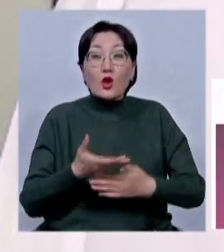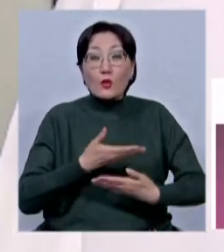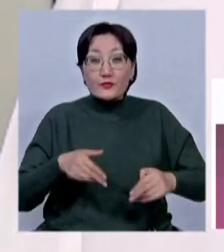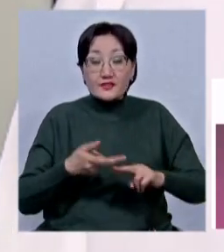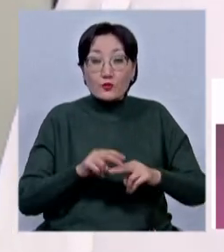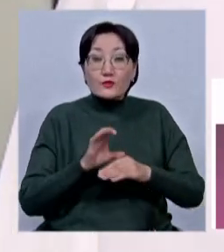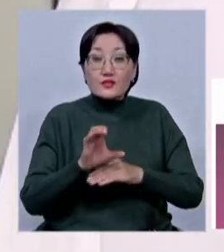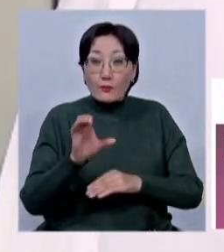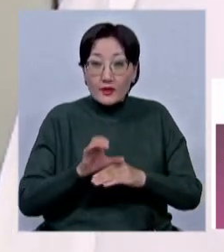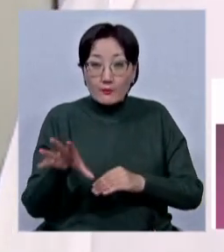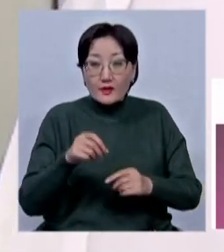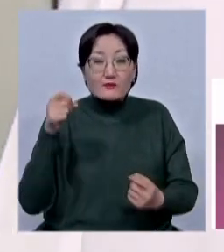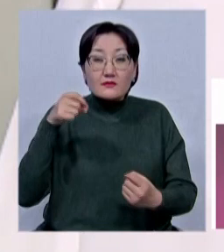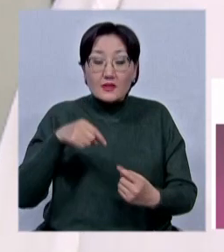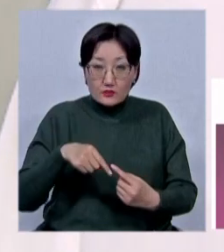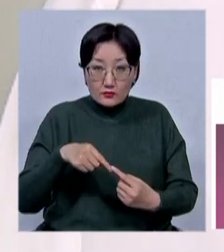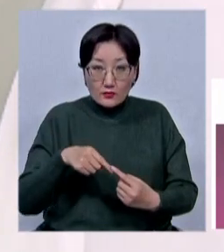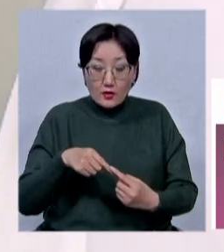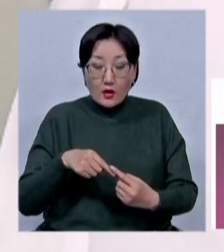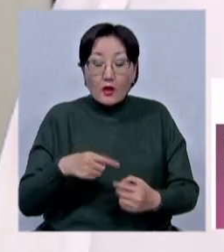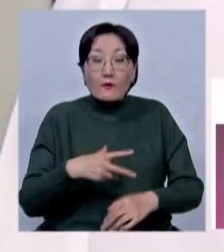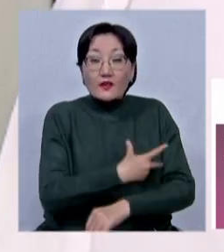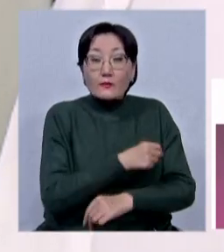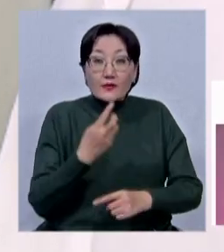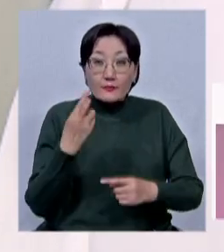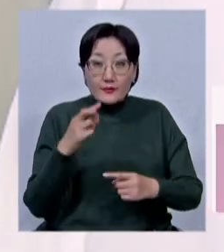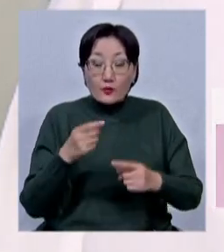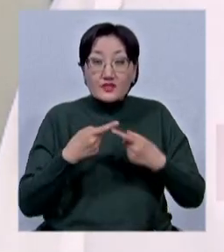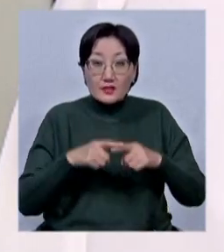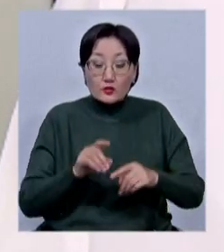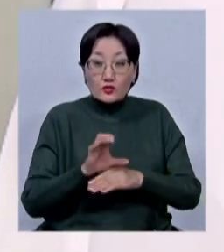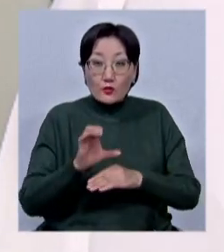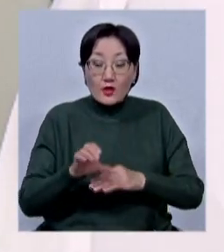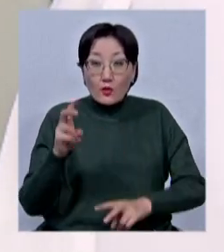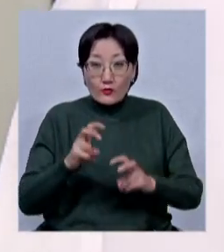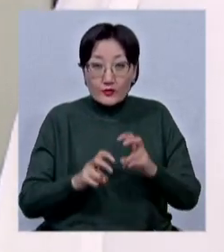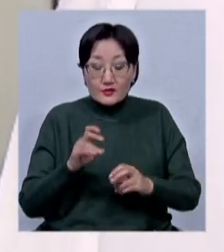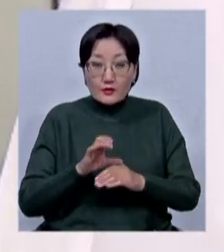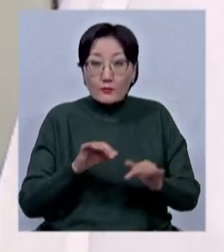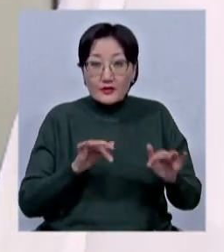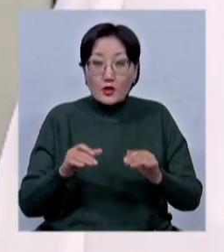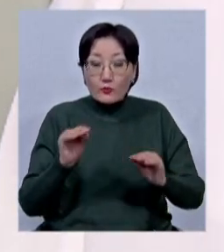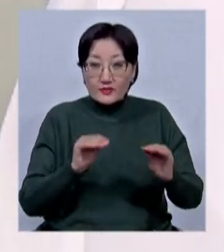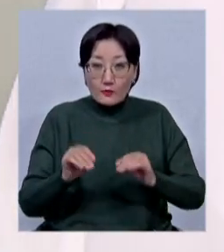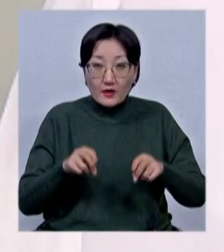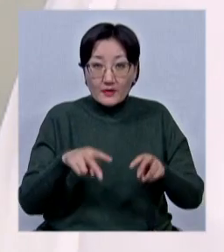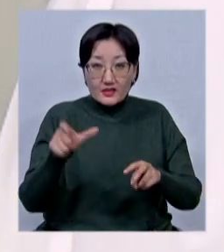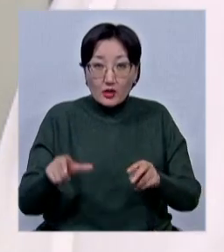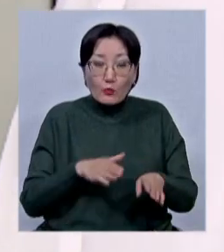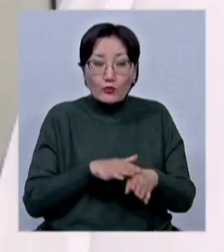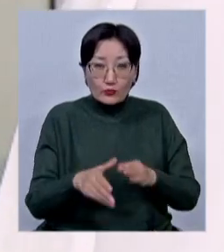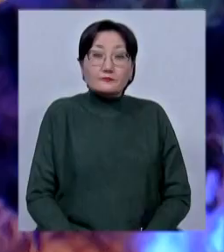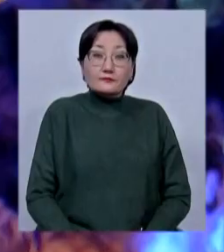бұл өндіріске барынша лайықты деп танылдық. Вакцина биотехнологиялық өнім, сондықтан өндіріс процесі, құрал-жабдықтар және мамандарымыз сақадай